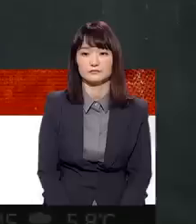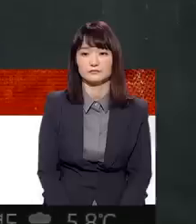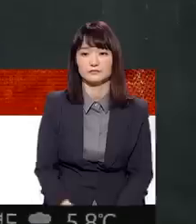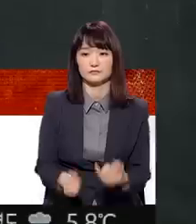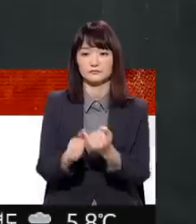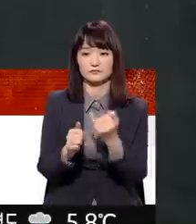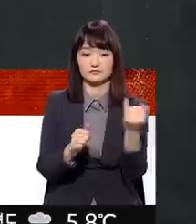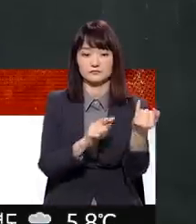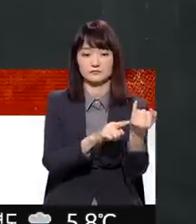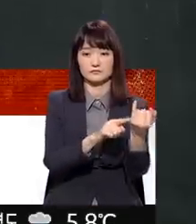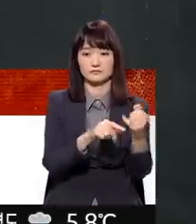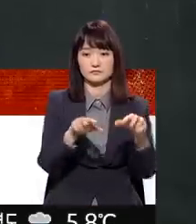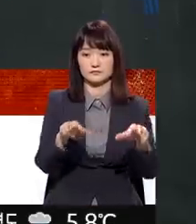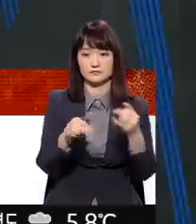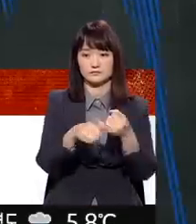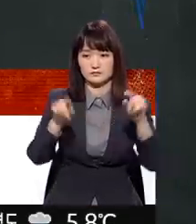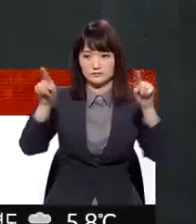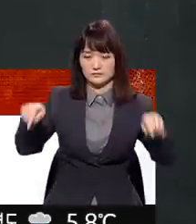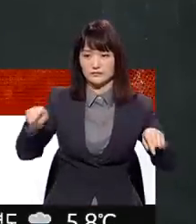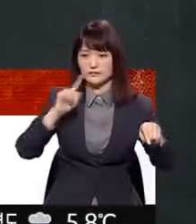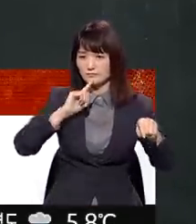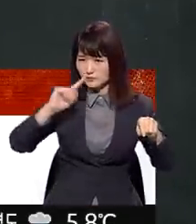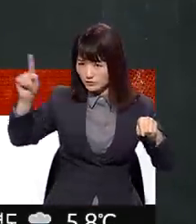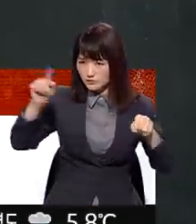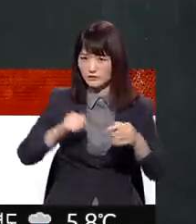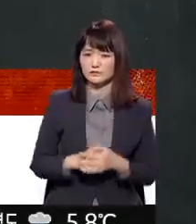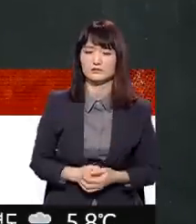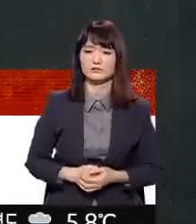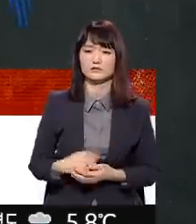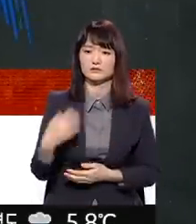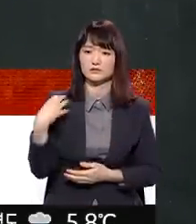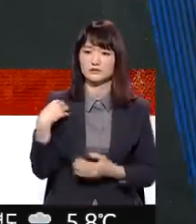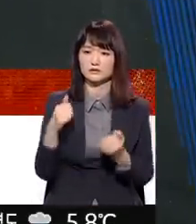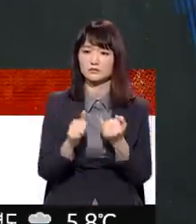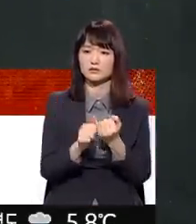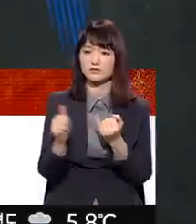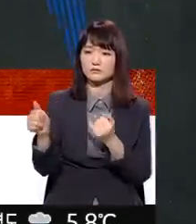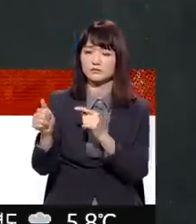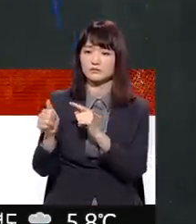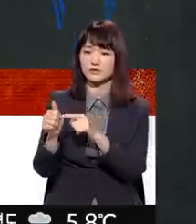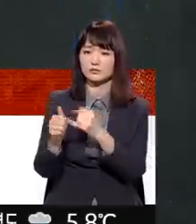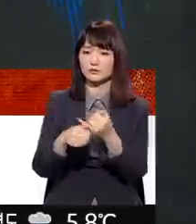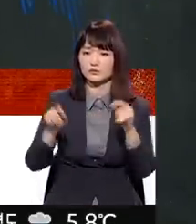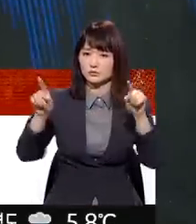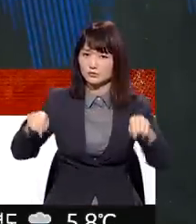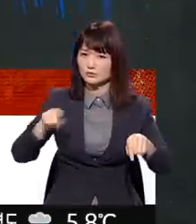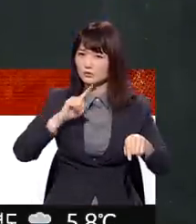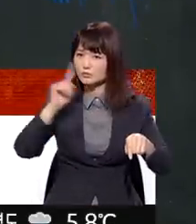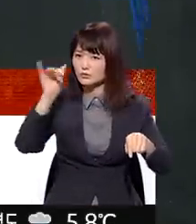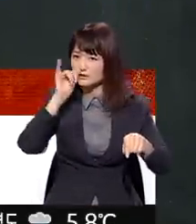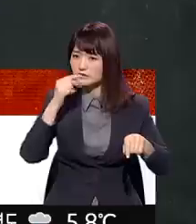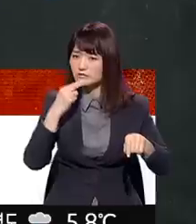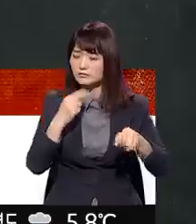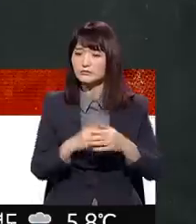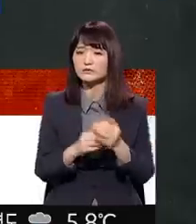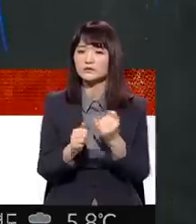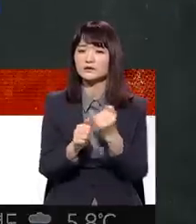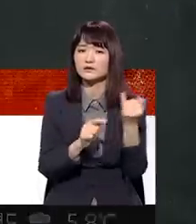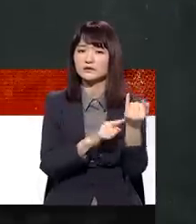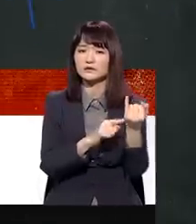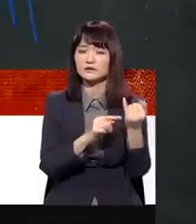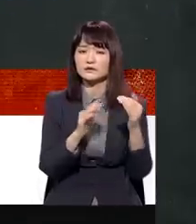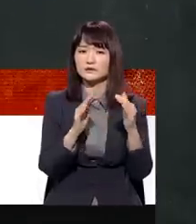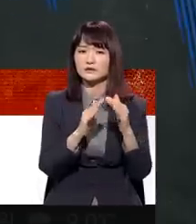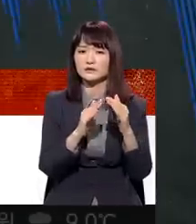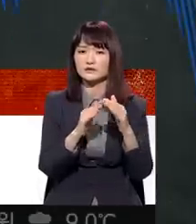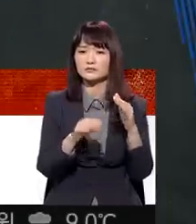아내가 지금 계속 이혼소송을 하고 있는데 유채배우자도 이혼소송이 가능한지 궁금하고 그리고 또 아내를 가정으로 돌아오게